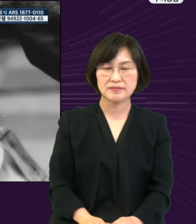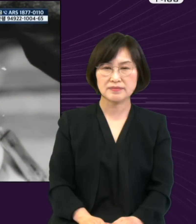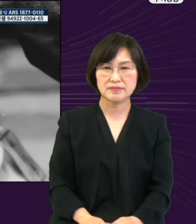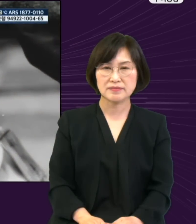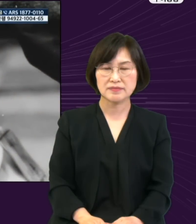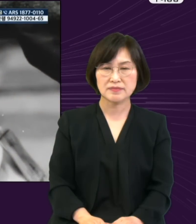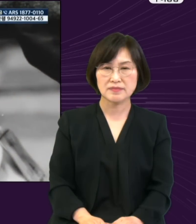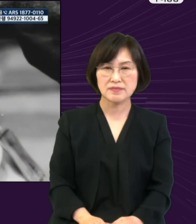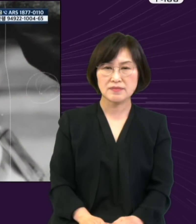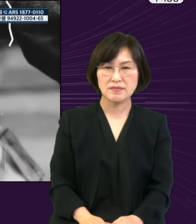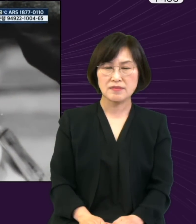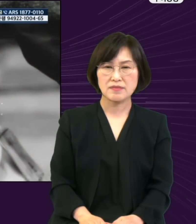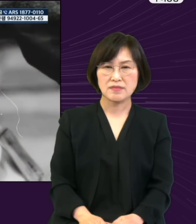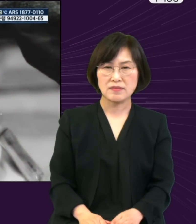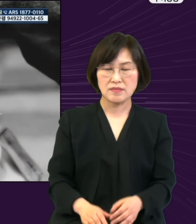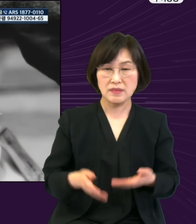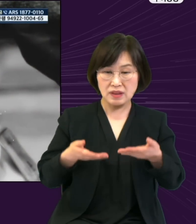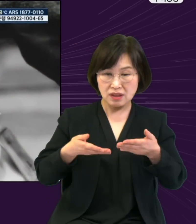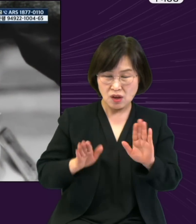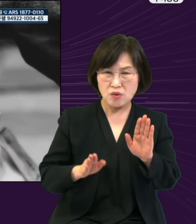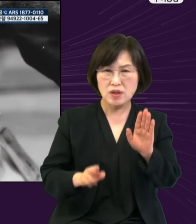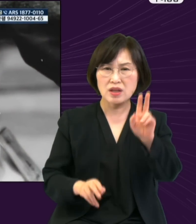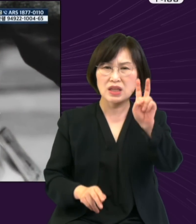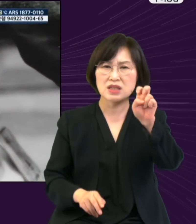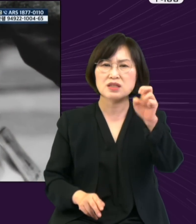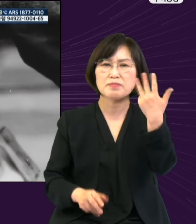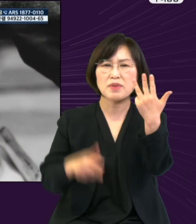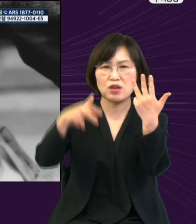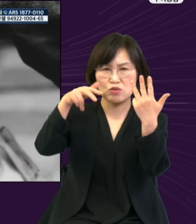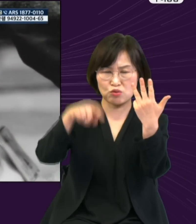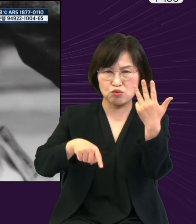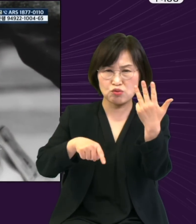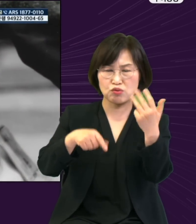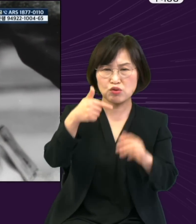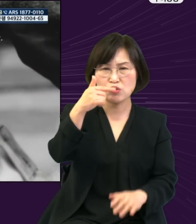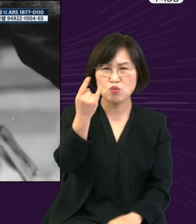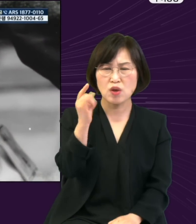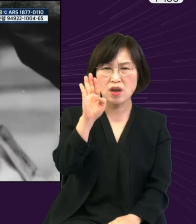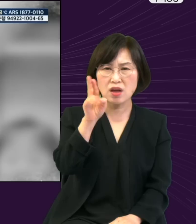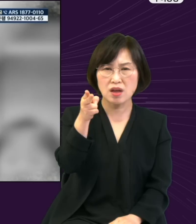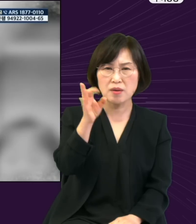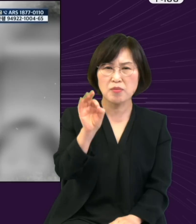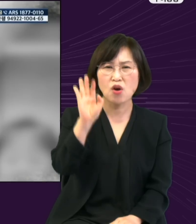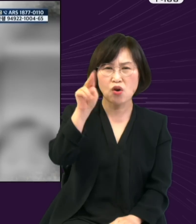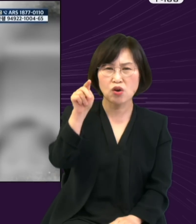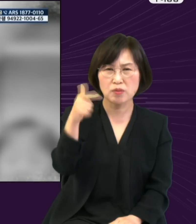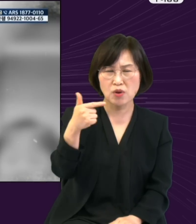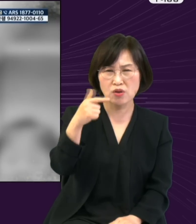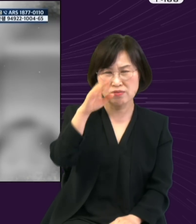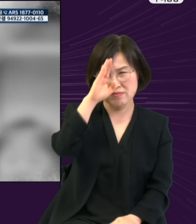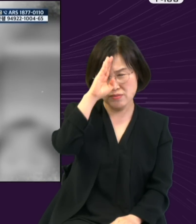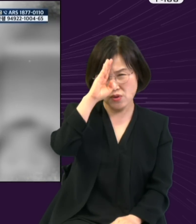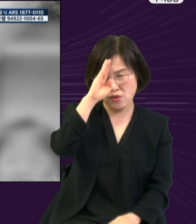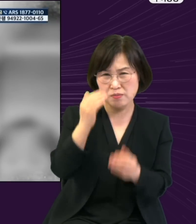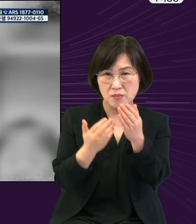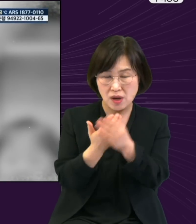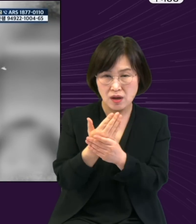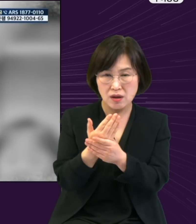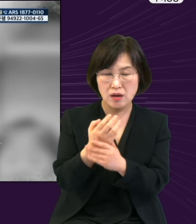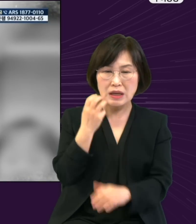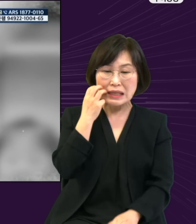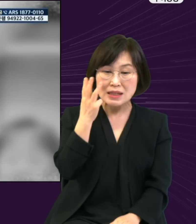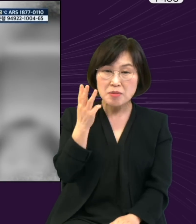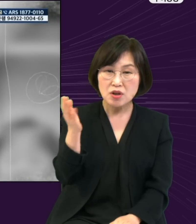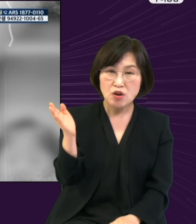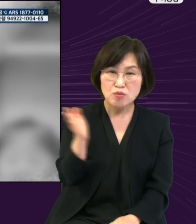전치태반으로 28주 만에 세상에 나와 뇌병변 장애를 입은 하은이. 생후 3개월부터 시작해